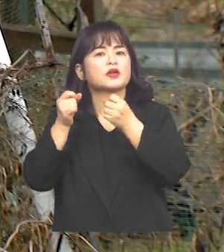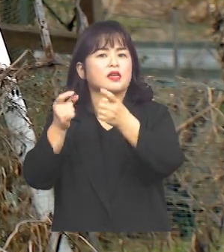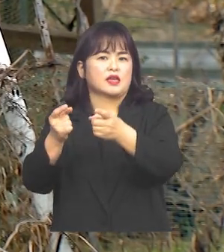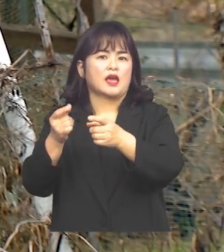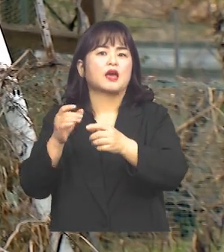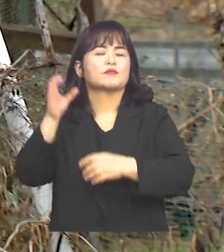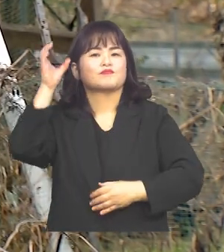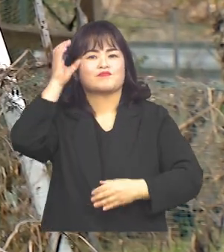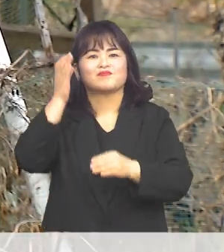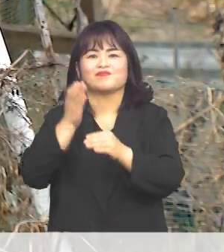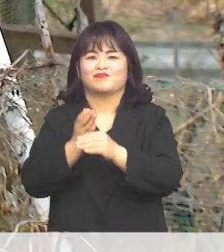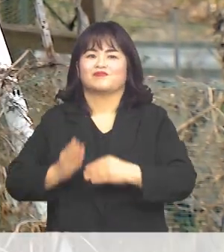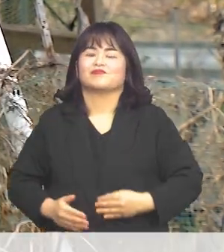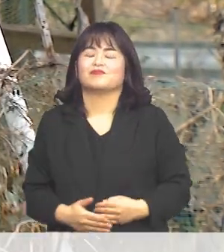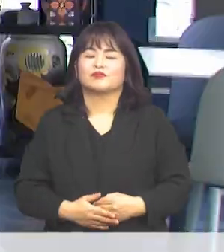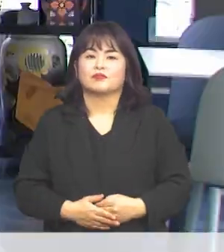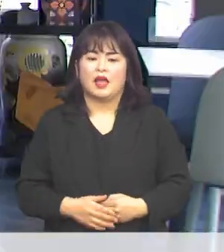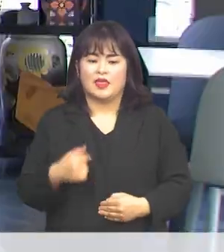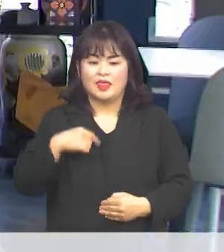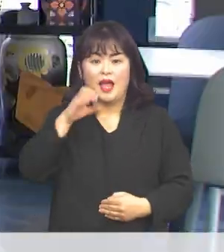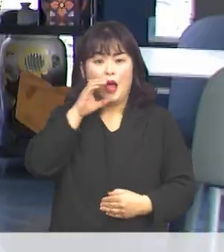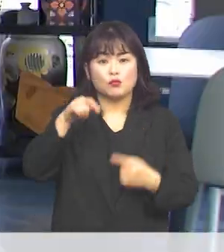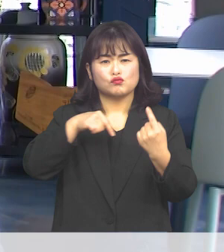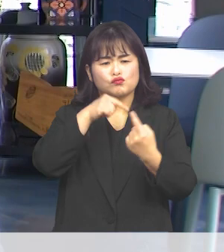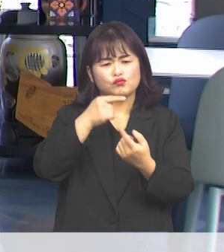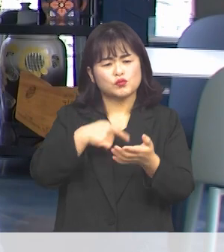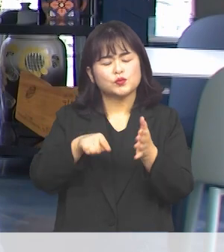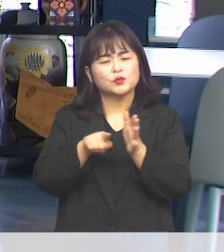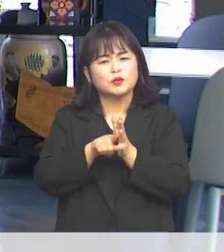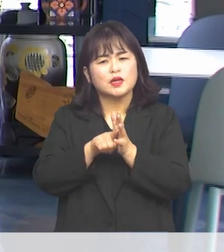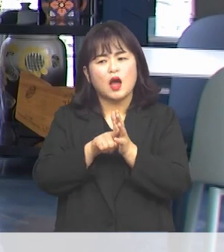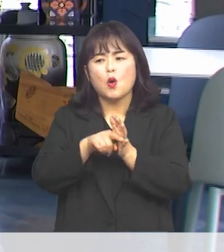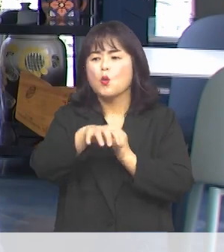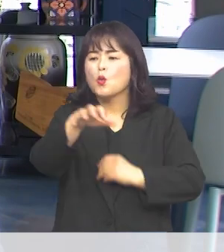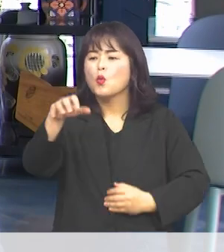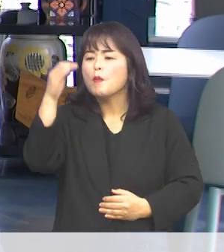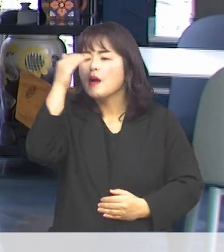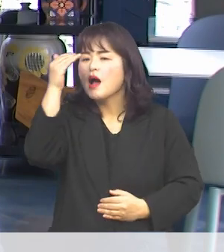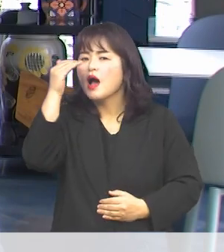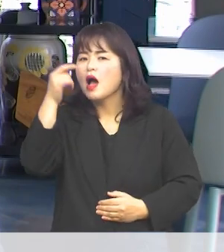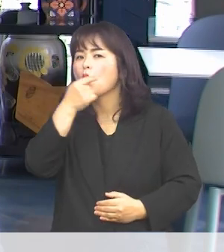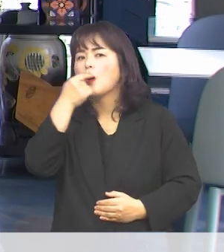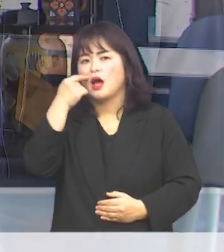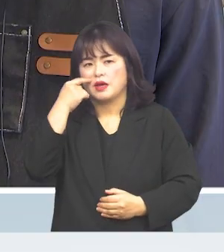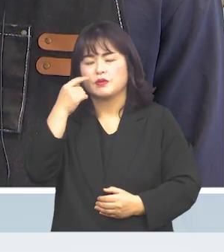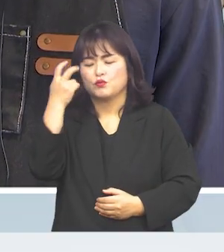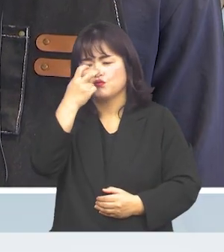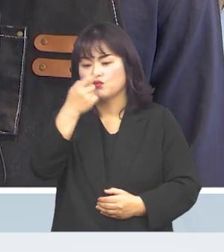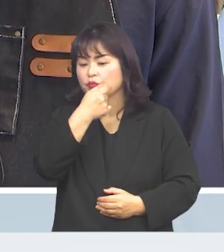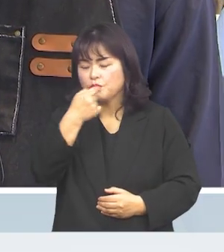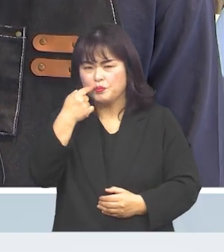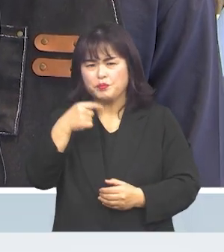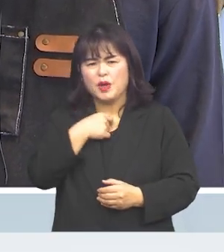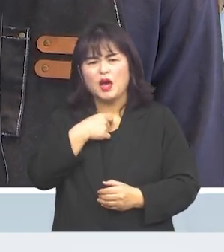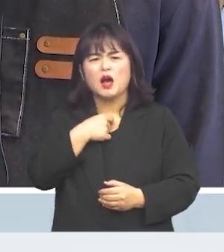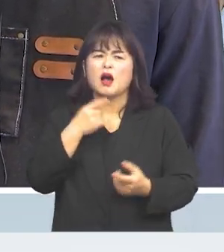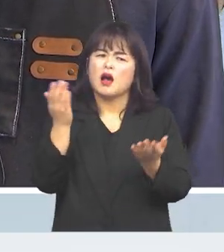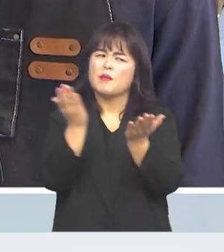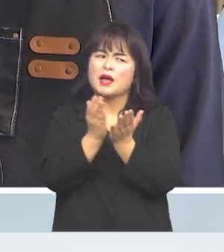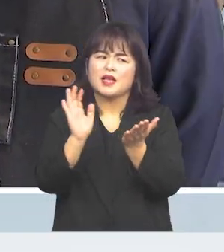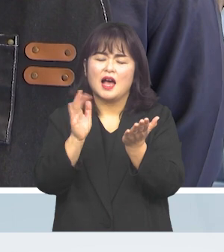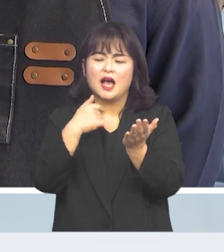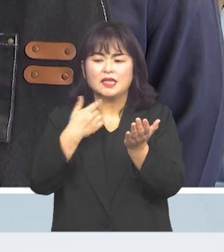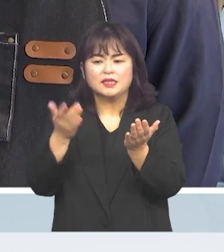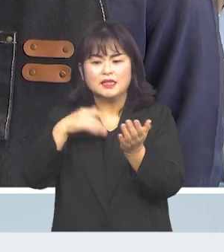기회를 제공할 전망입니다. 저도 카페를 운영하기 위해서 좀 많이 알아봤었는데 마땅치 않았어요.